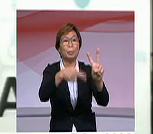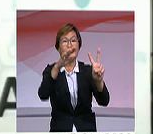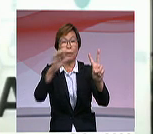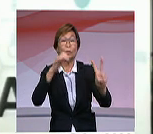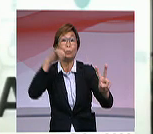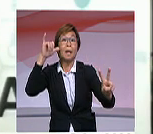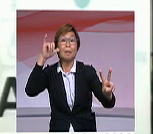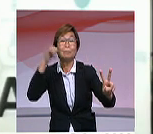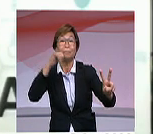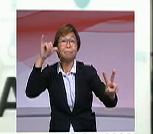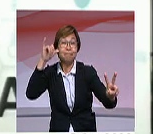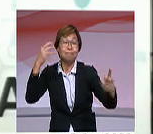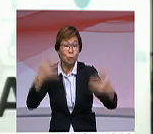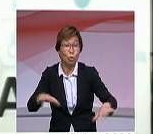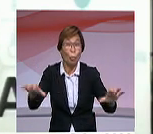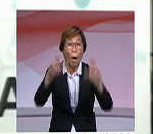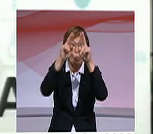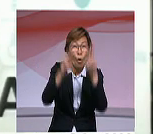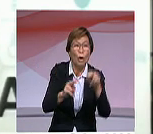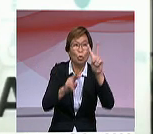berjaya melaksanakan